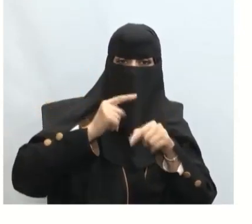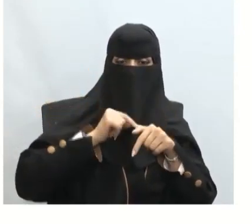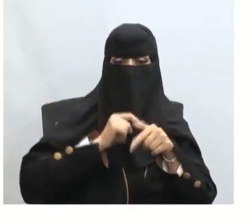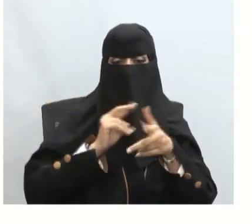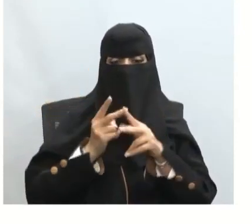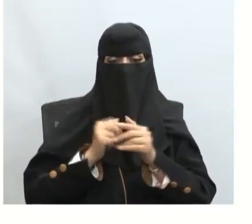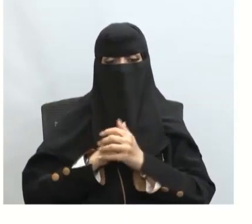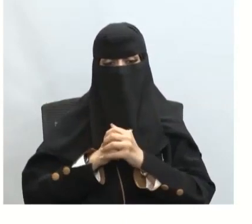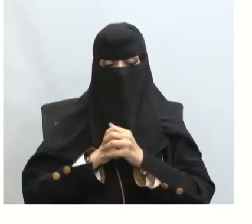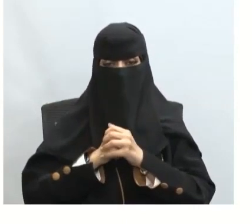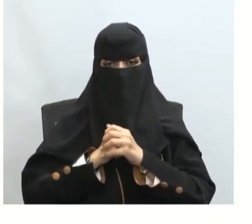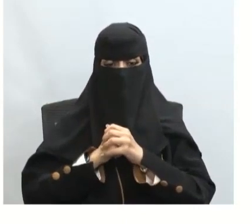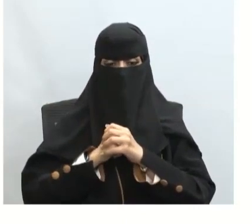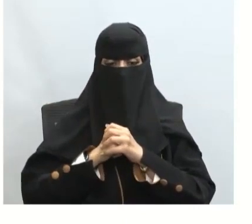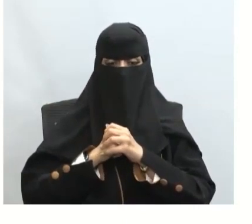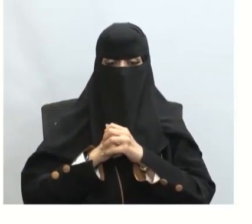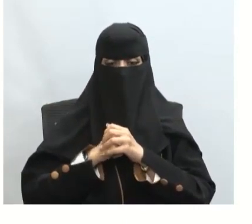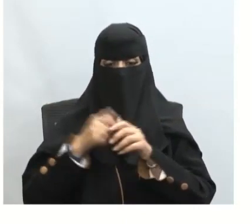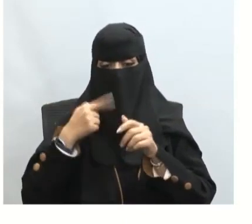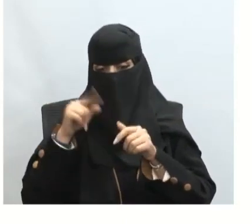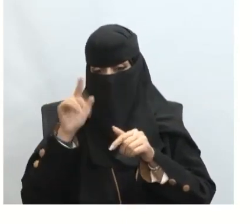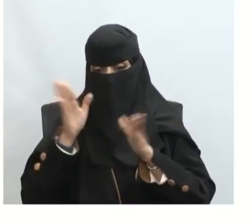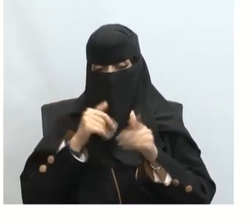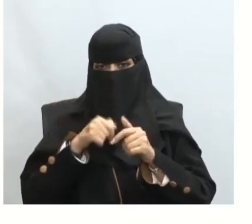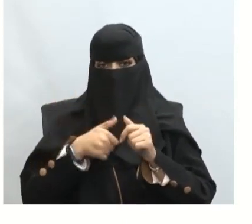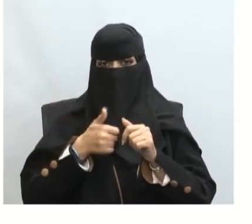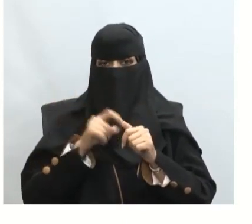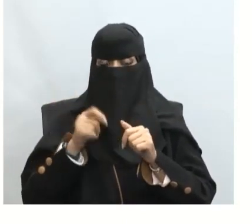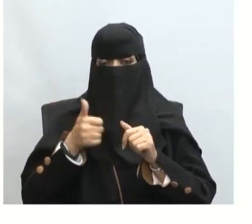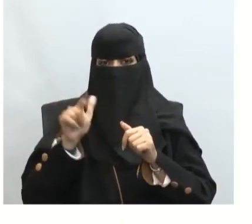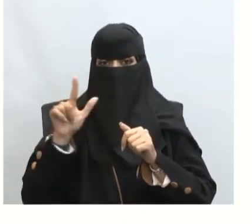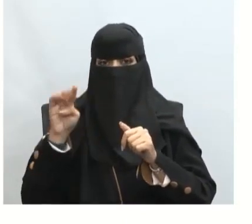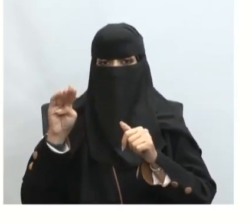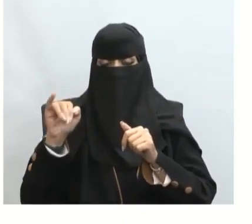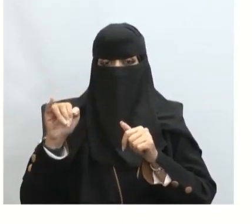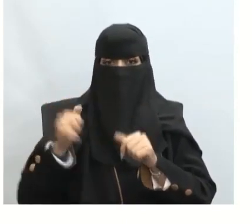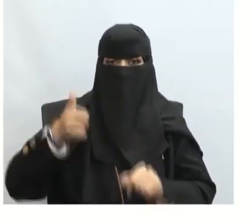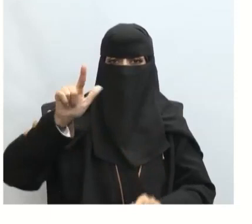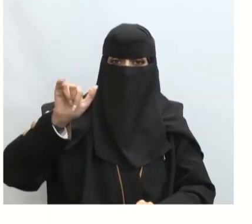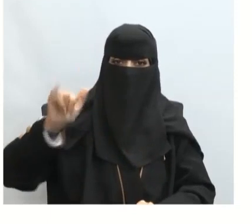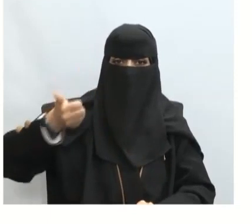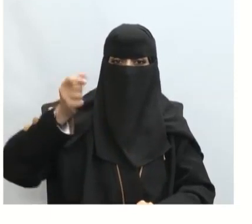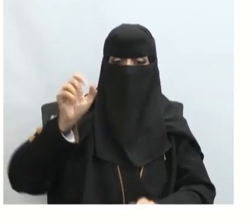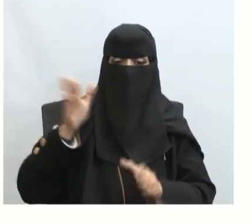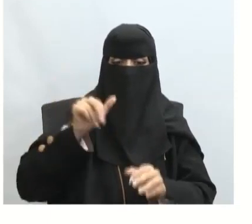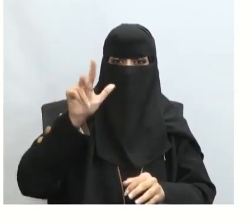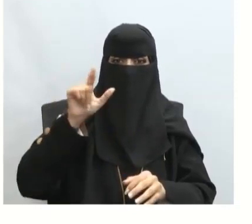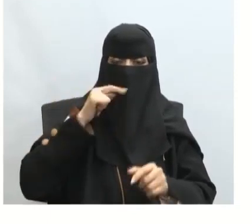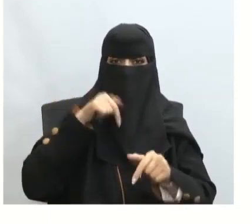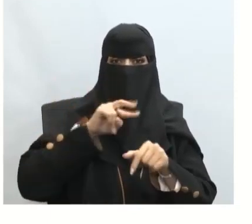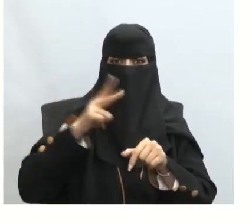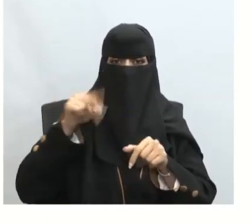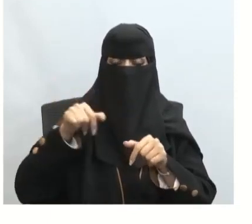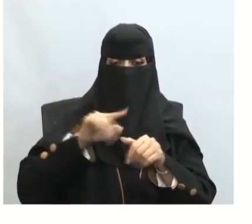وبين المونمر الثاني مثال على ذلك الياف البوليستر والنايلون اذا عدد